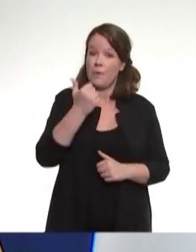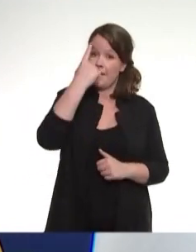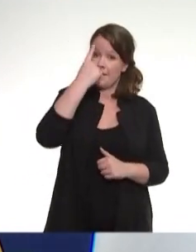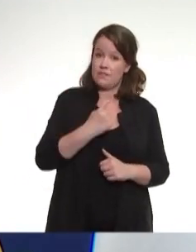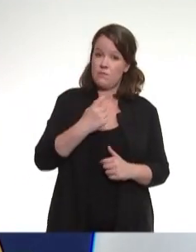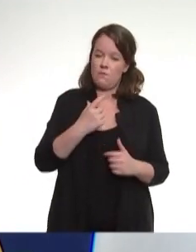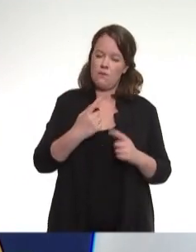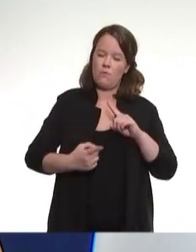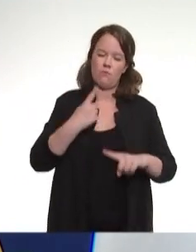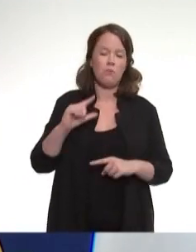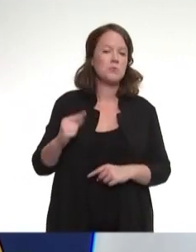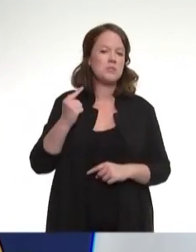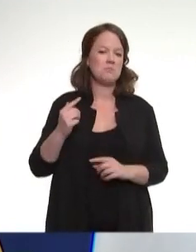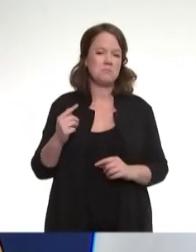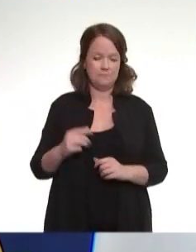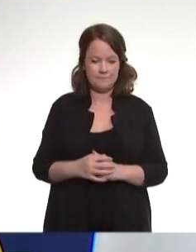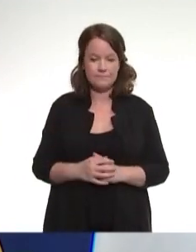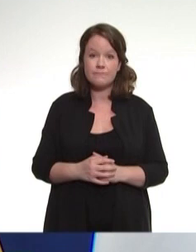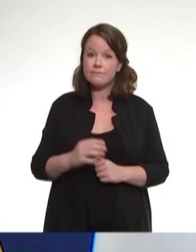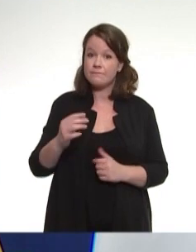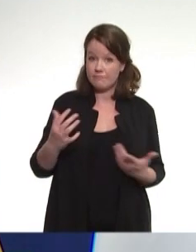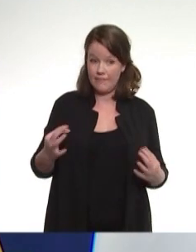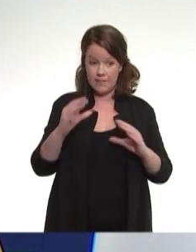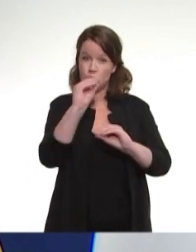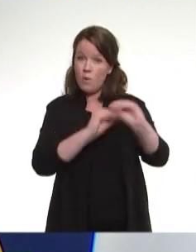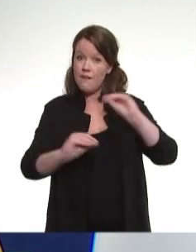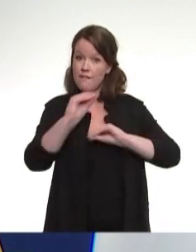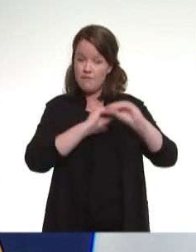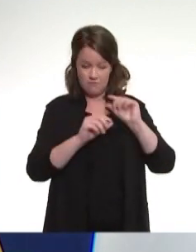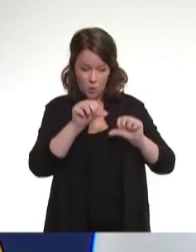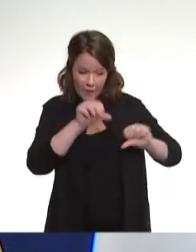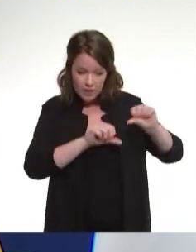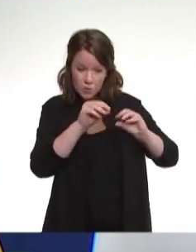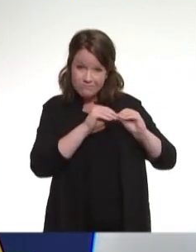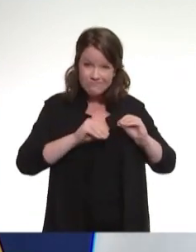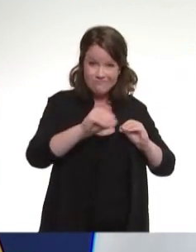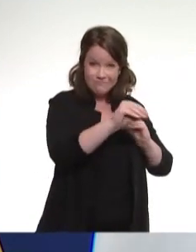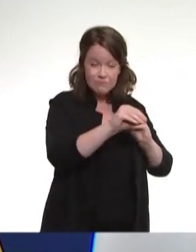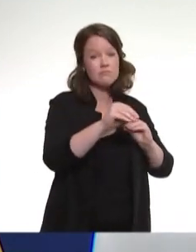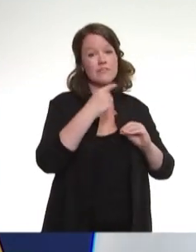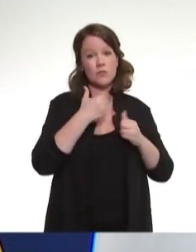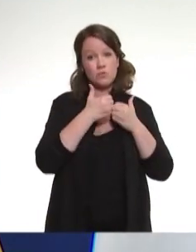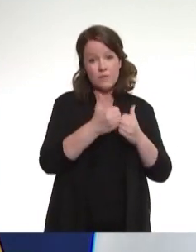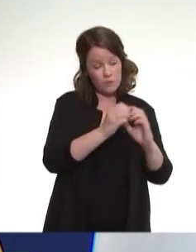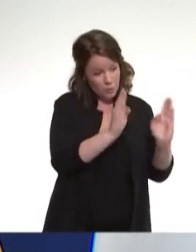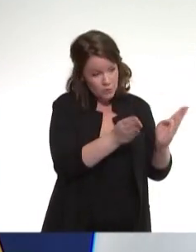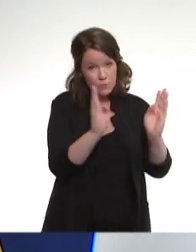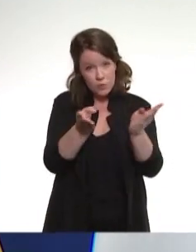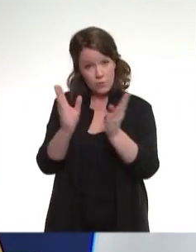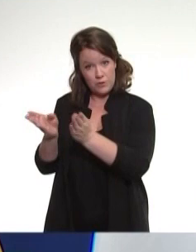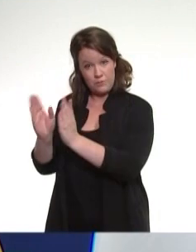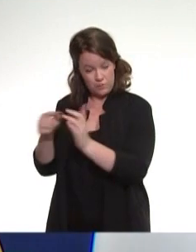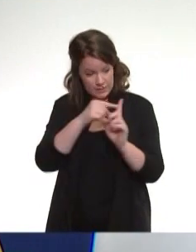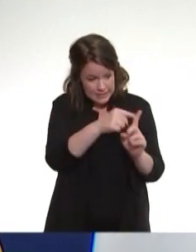d'attention la déprogrammation des soins se fait hôpital par hôpital au printemps dernier c'était un plan massif de déprogrammation des soins dans l'ensemble des hôpitaux du territoire